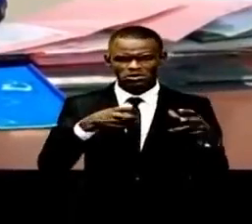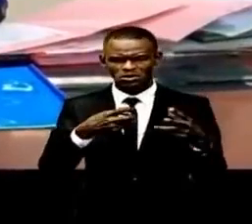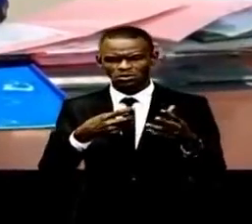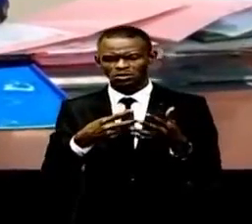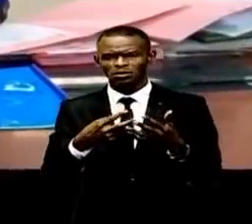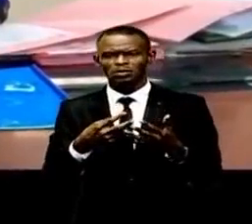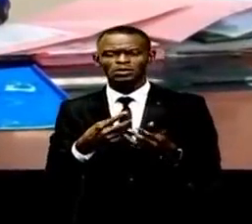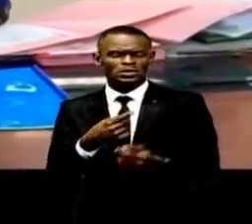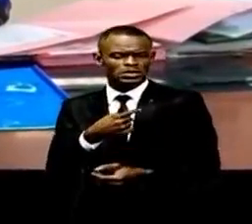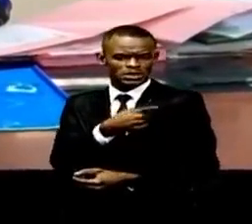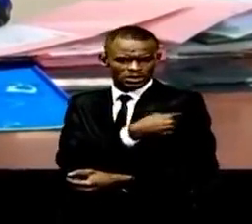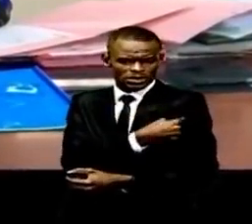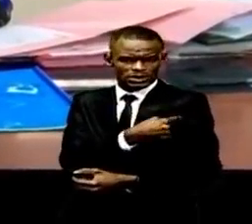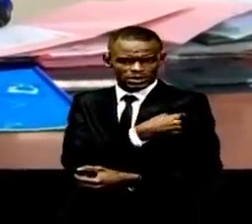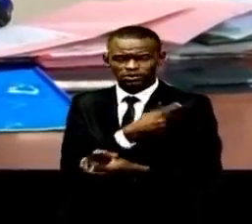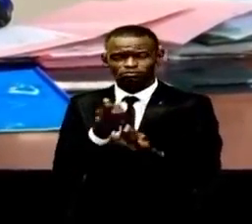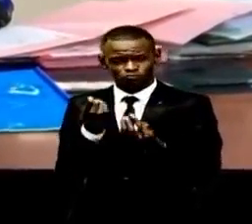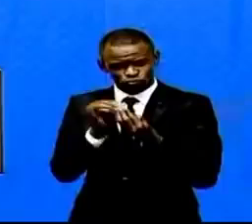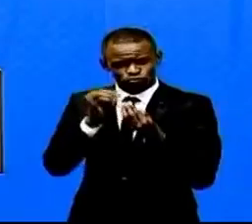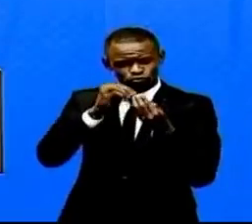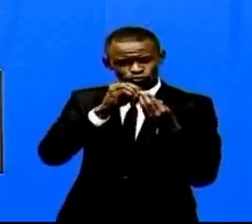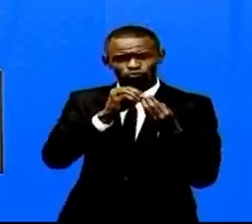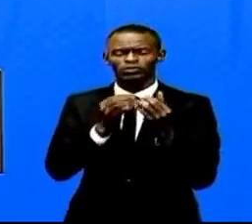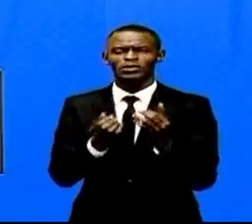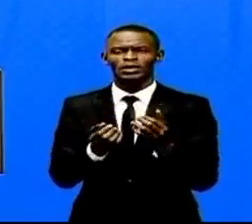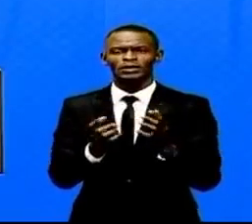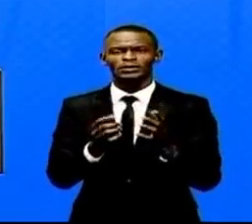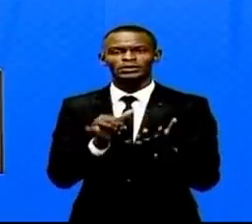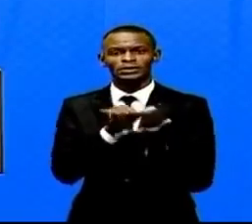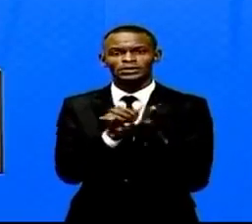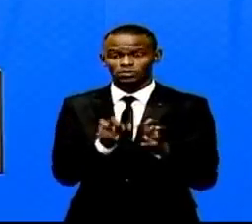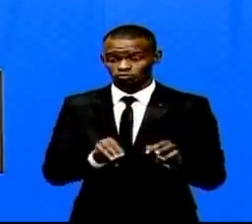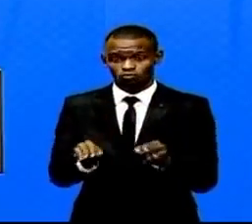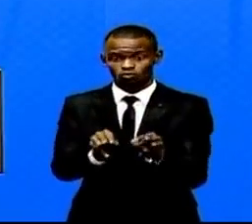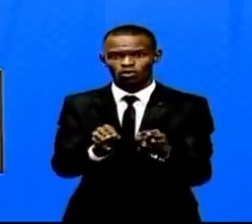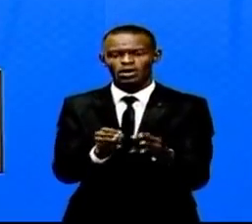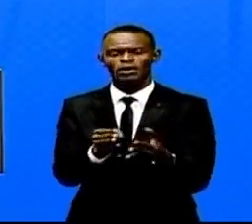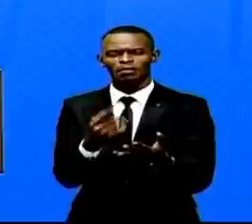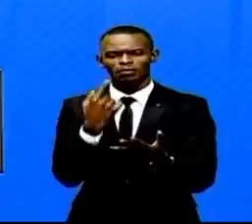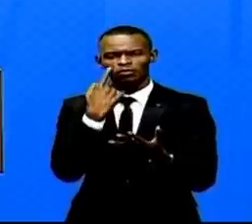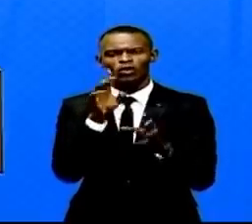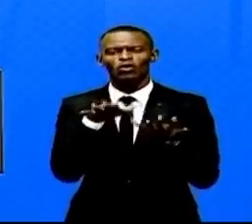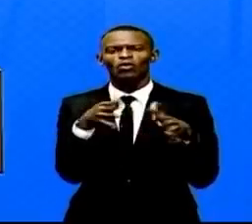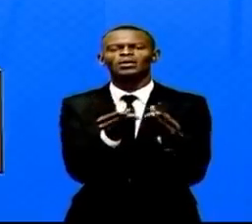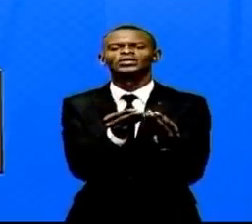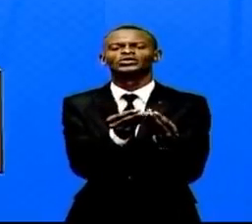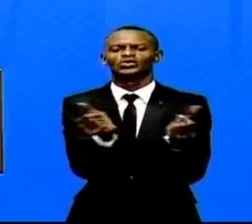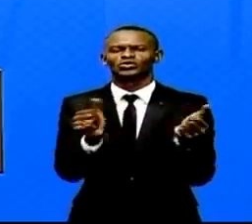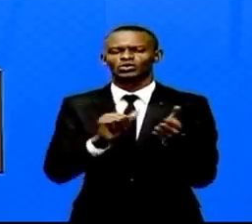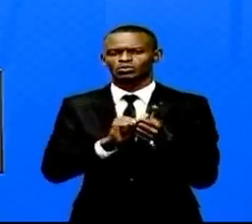font partie du dispositif de riposte contre cette pandémie dans notre pays.